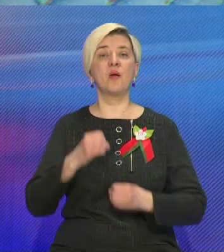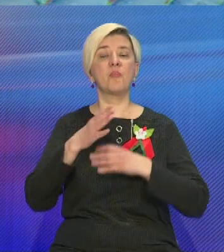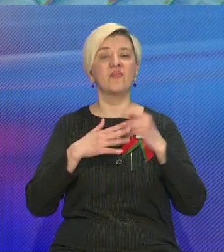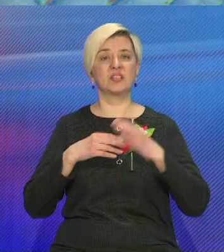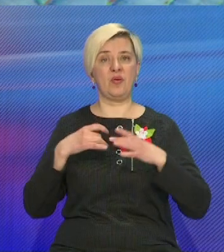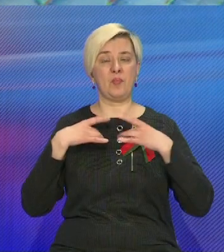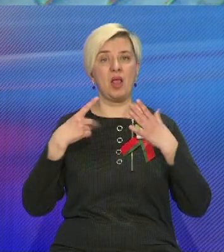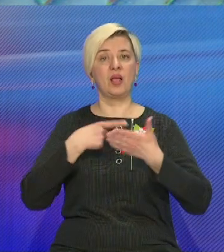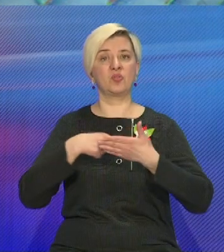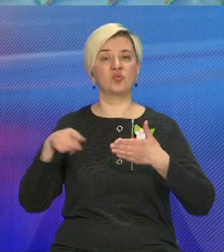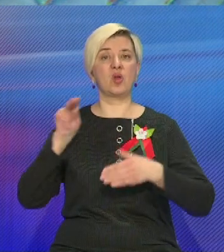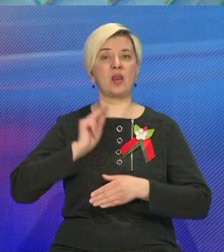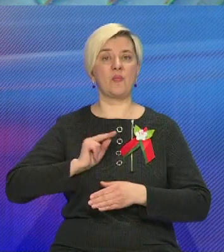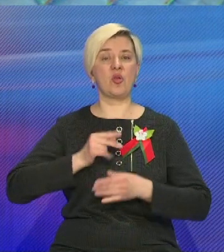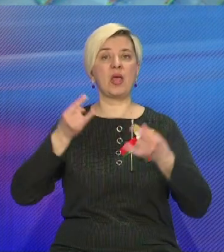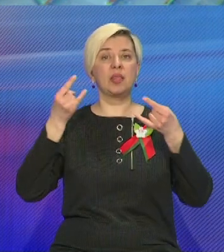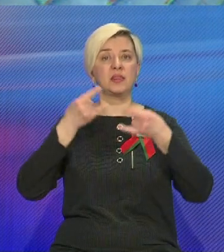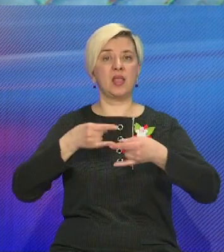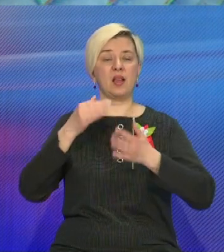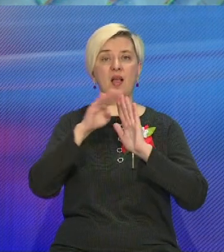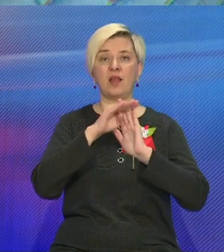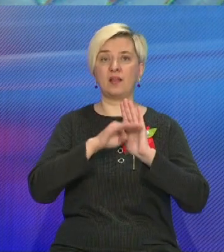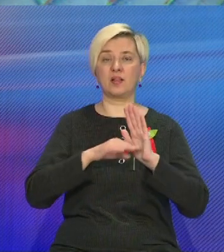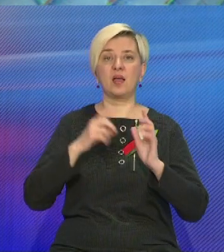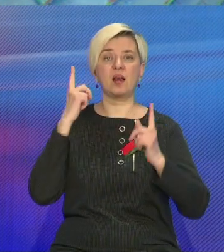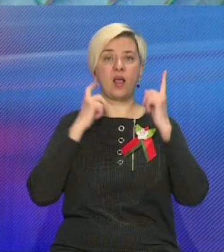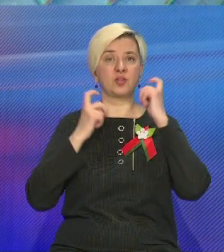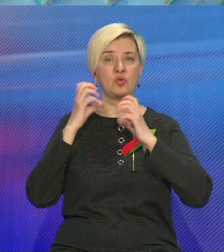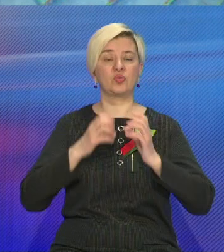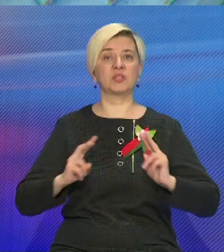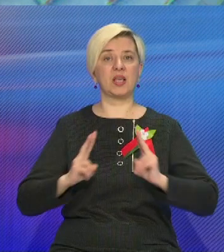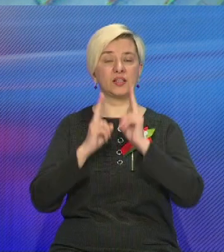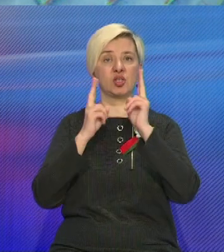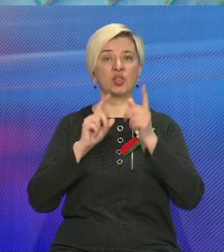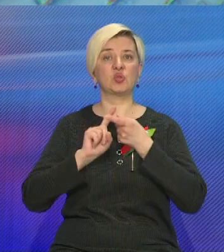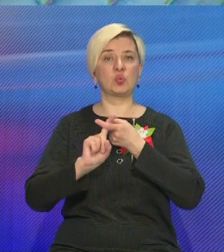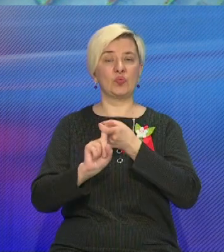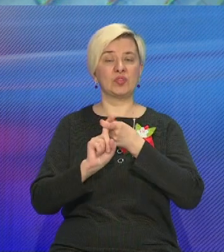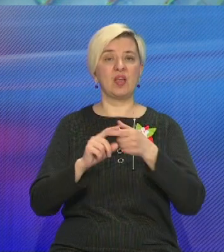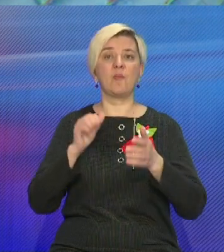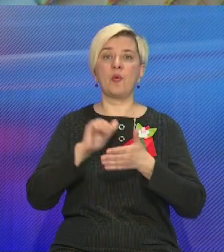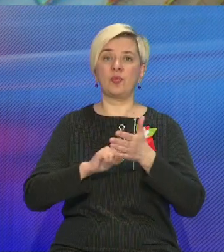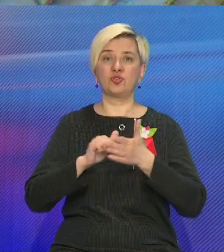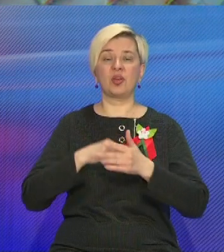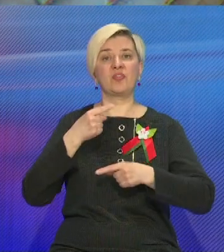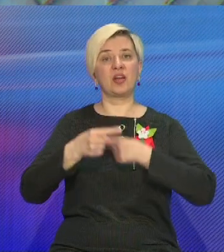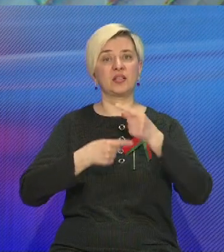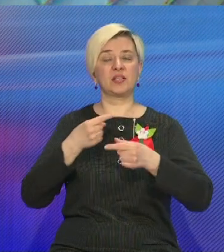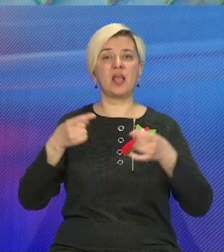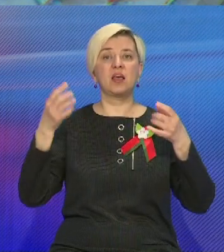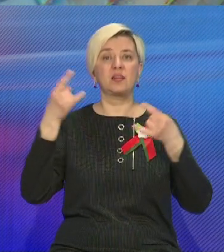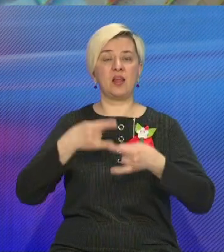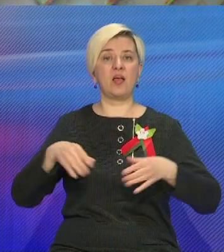Професійне свято адзначаюць работнікі тэлеканала ў радыёстанцыі і сувязі. Урачыстасці з гэтай нагоды традыцыя тэлерадыёкампаніі